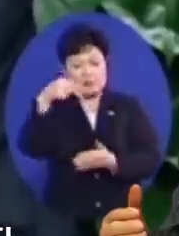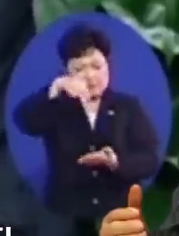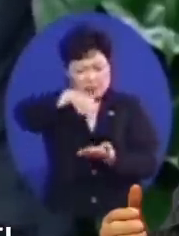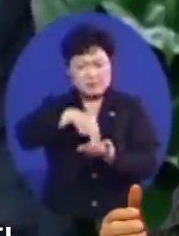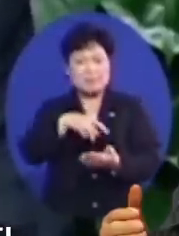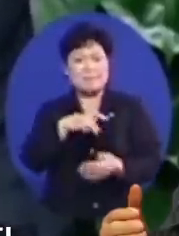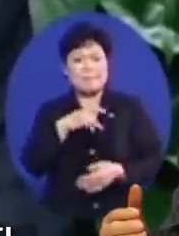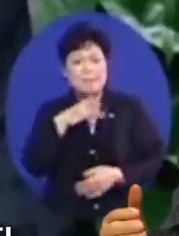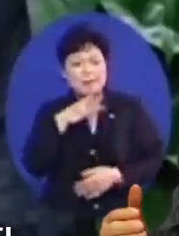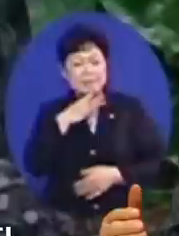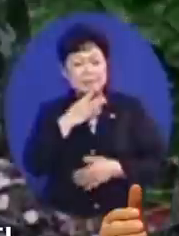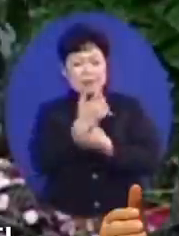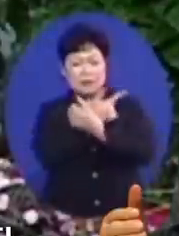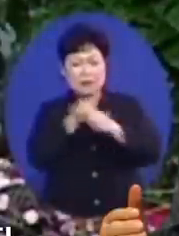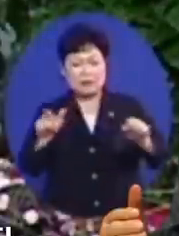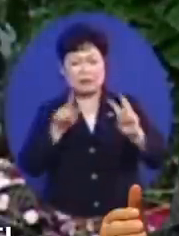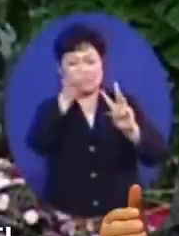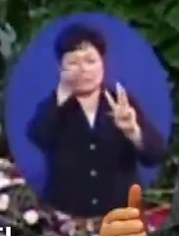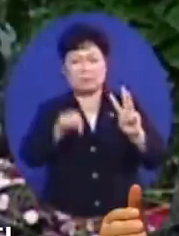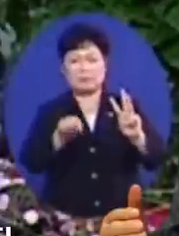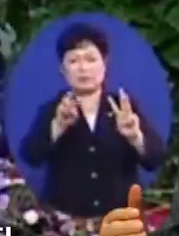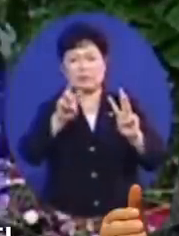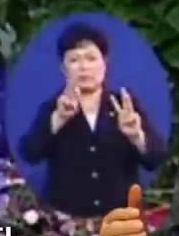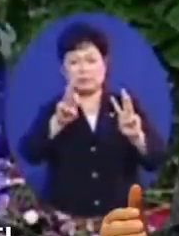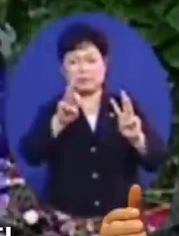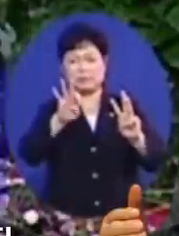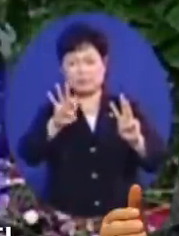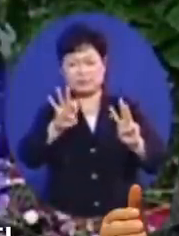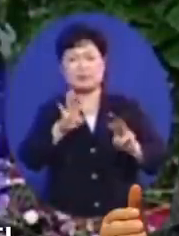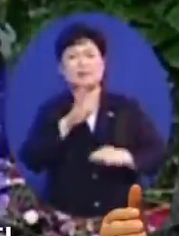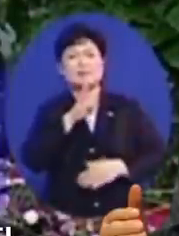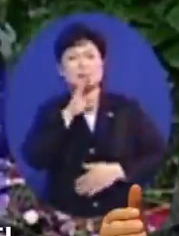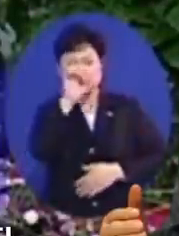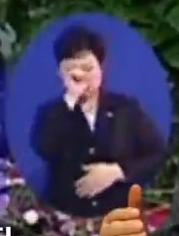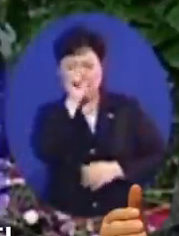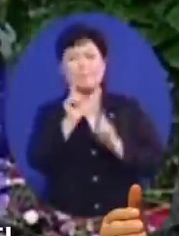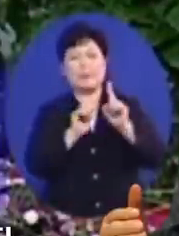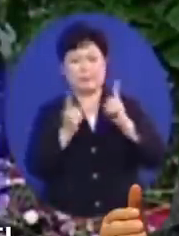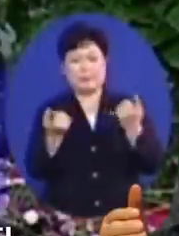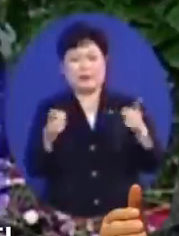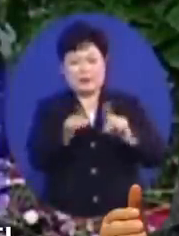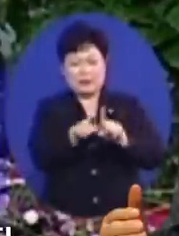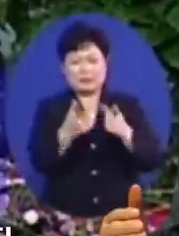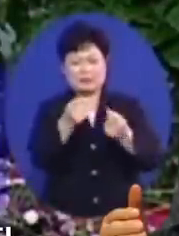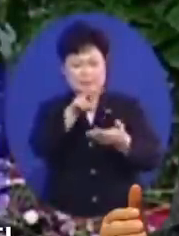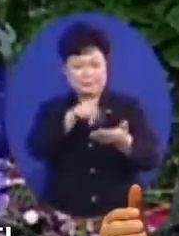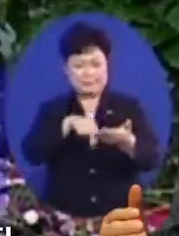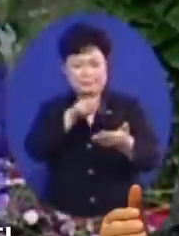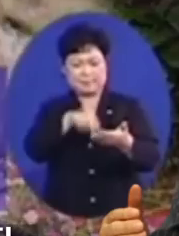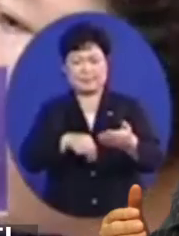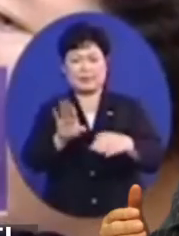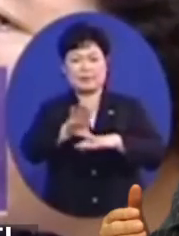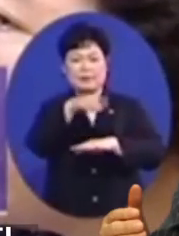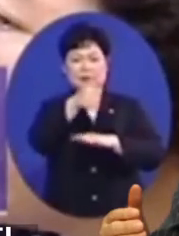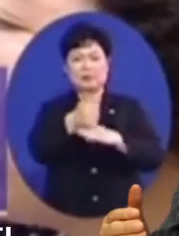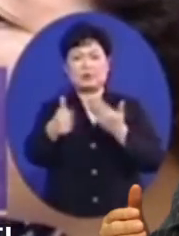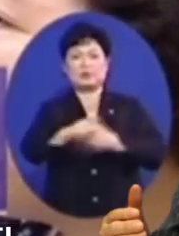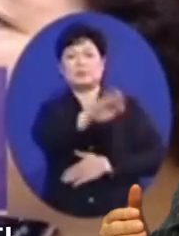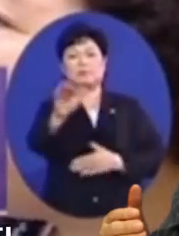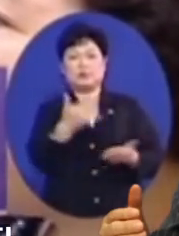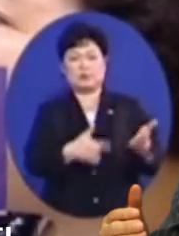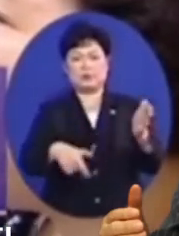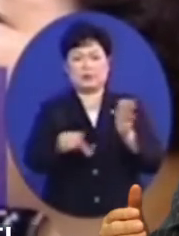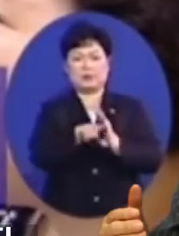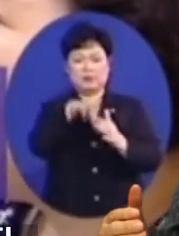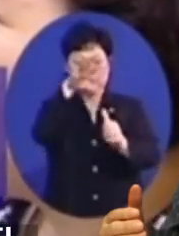것입니다. 갈라디아서 3장 13절로 14절 참으로 좋은 말씀입니다. 우리 다 함께 한번 읽어보십시다. 그리스도께서